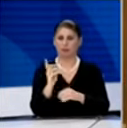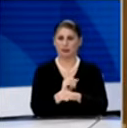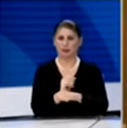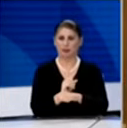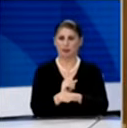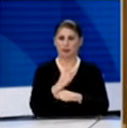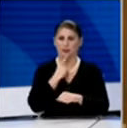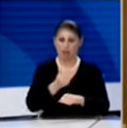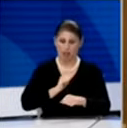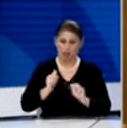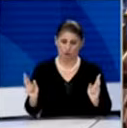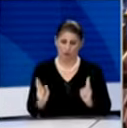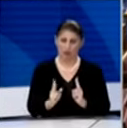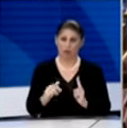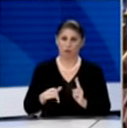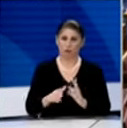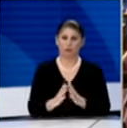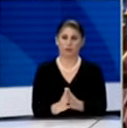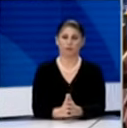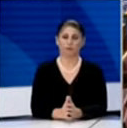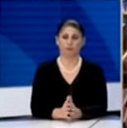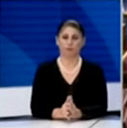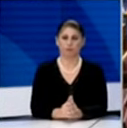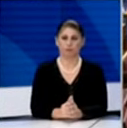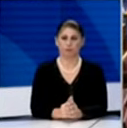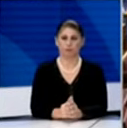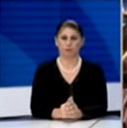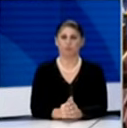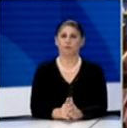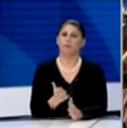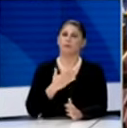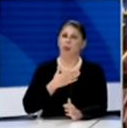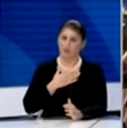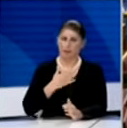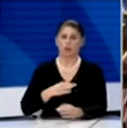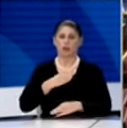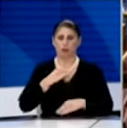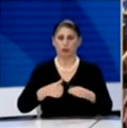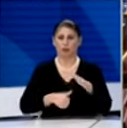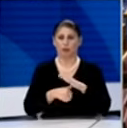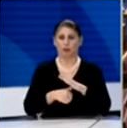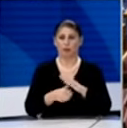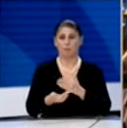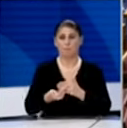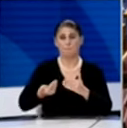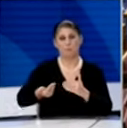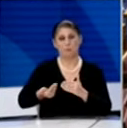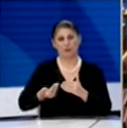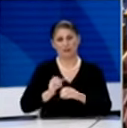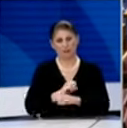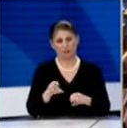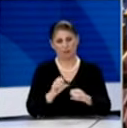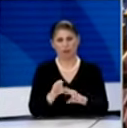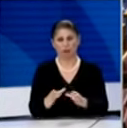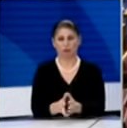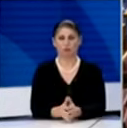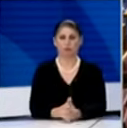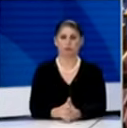όλοι αυτοπεριορίστηκαν σήμερα. Παρακαλώ. Σας ευχαριστώ, κύριε Πρόεδρε, για την προκαταβολική